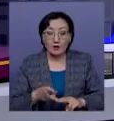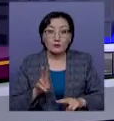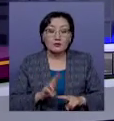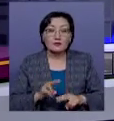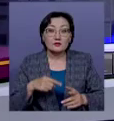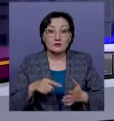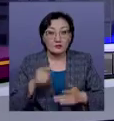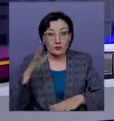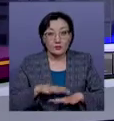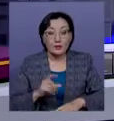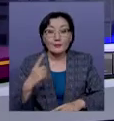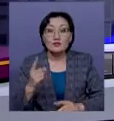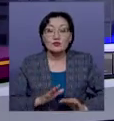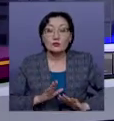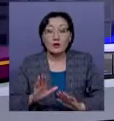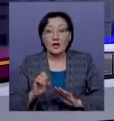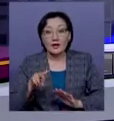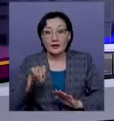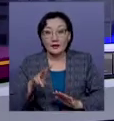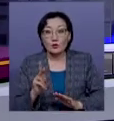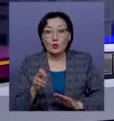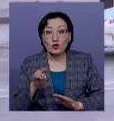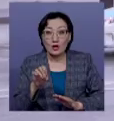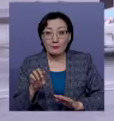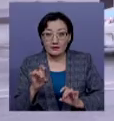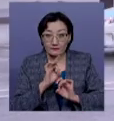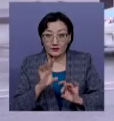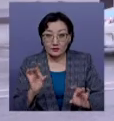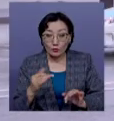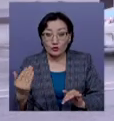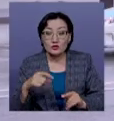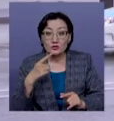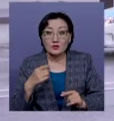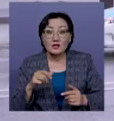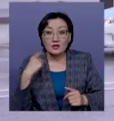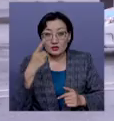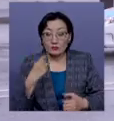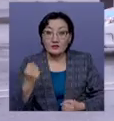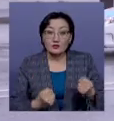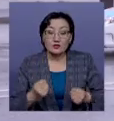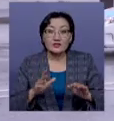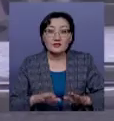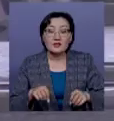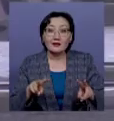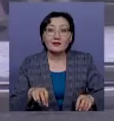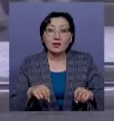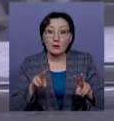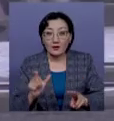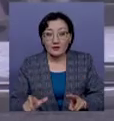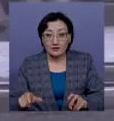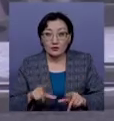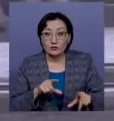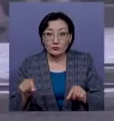туралы қала әкімінің бірінші орынбасары Ерлан Қожағапанов айтты. Оның сөзінше, жеке көлікпен тек арнайы мамандар ғана жүре